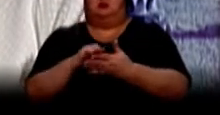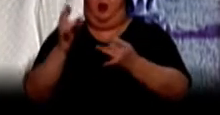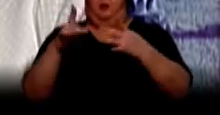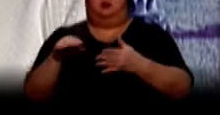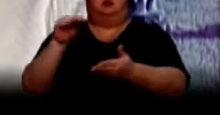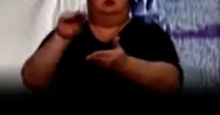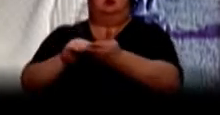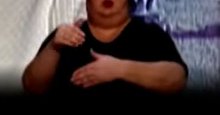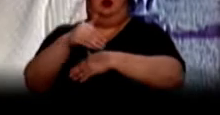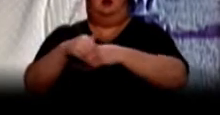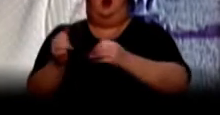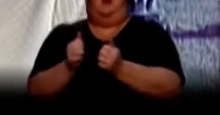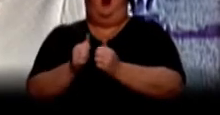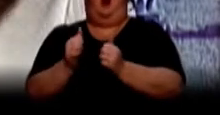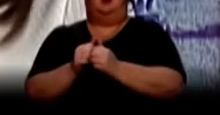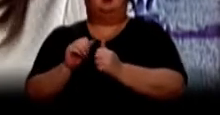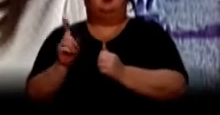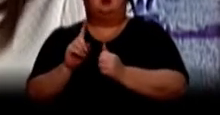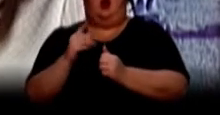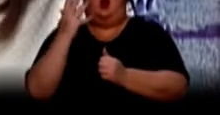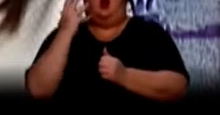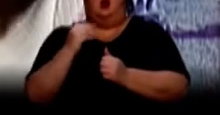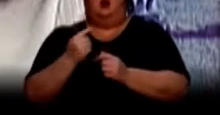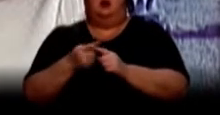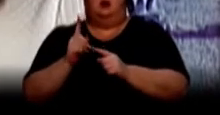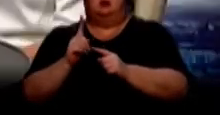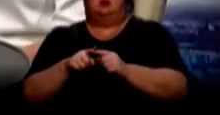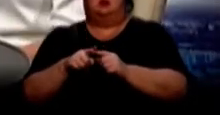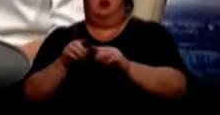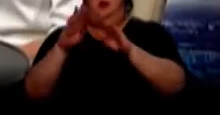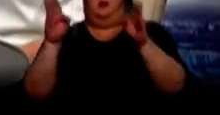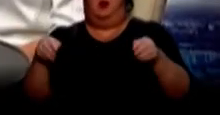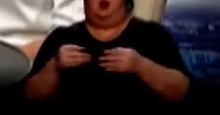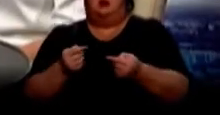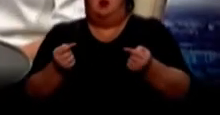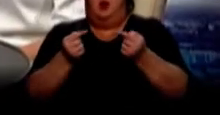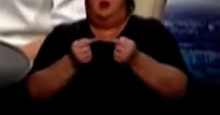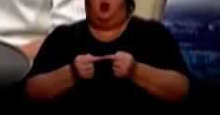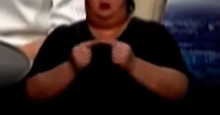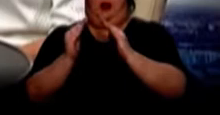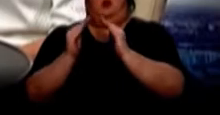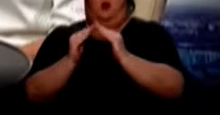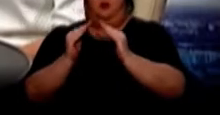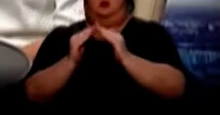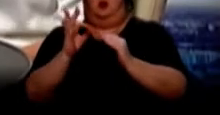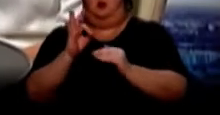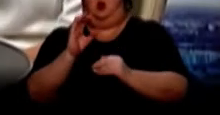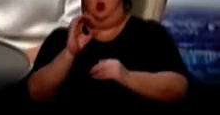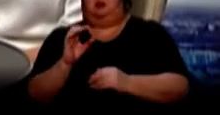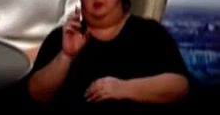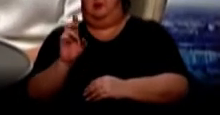вулиці там, де поруч з іншими баками, а коли це закріплено там за конкретним будинком ОСББ чи